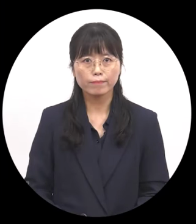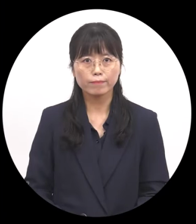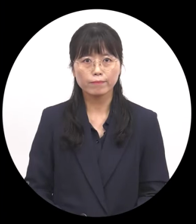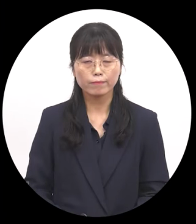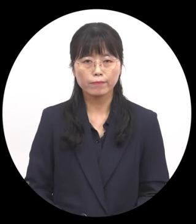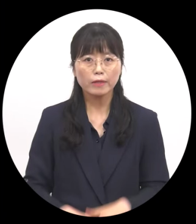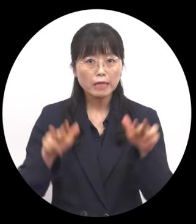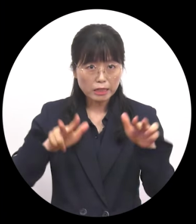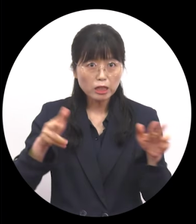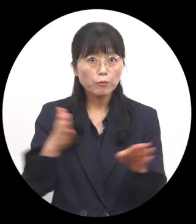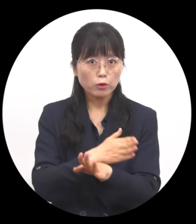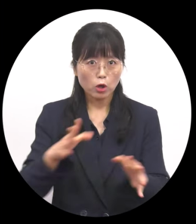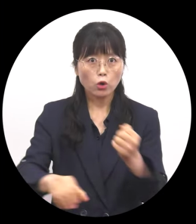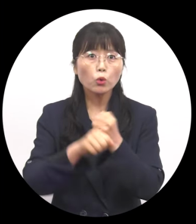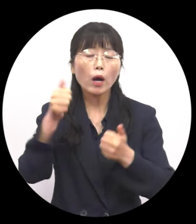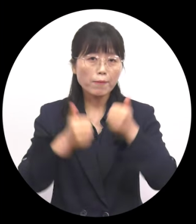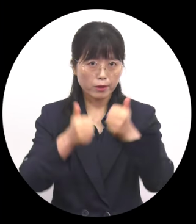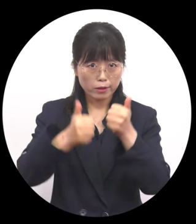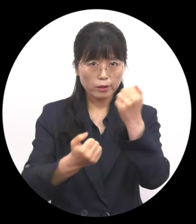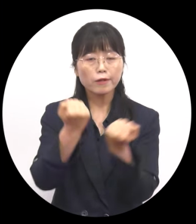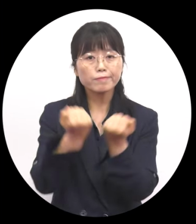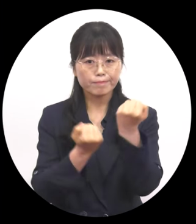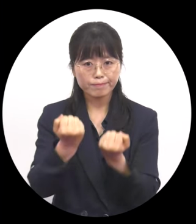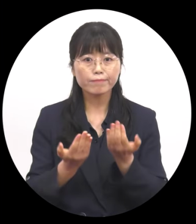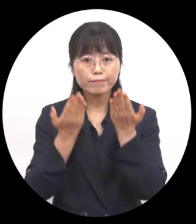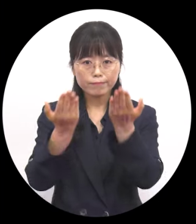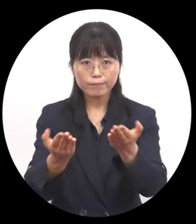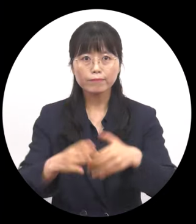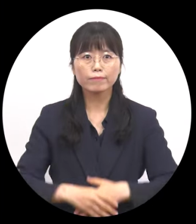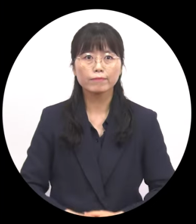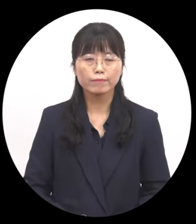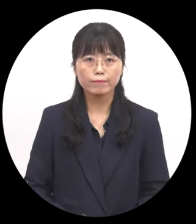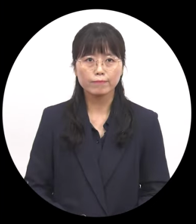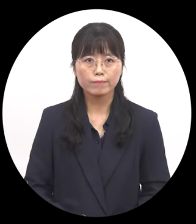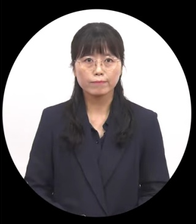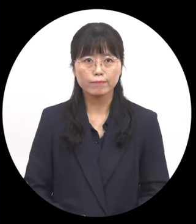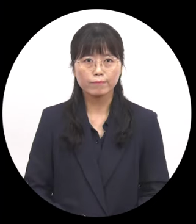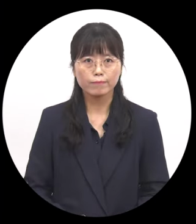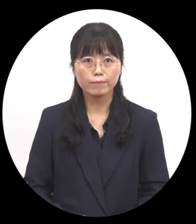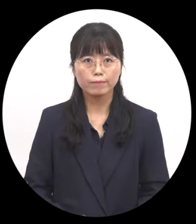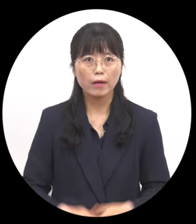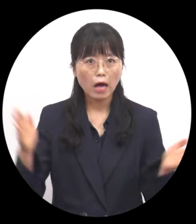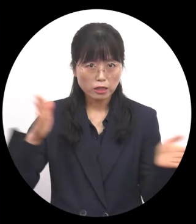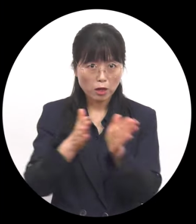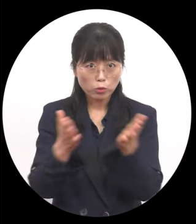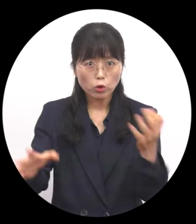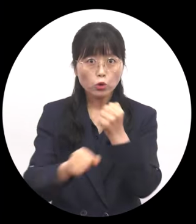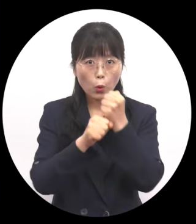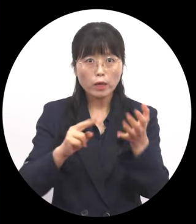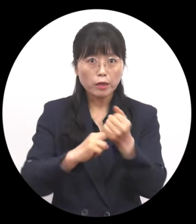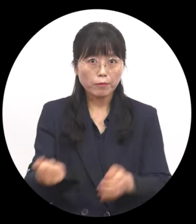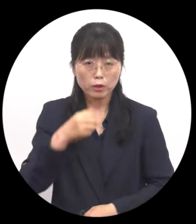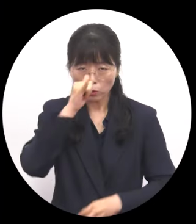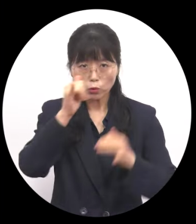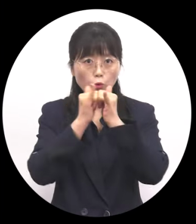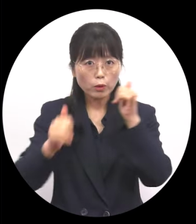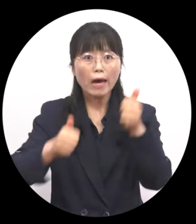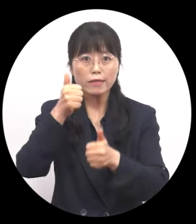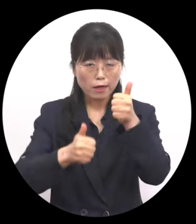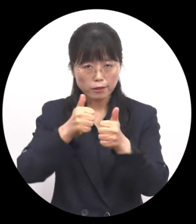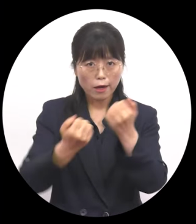이제부터는 종합전형에 대해서 말씀드리도록 하겠습니다. 학생부 종합 잔재 능력 우수자